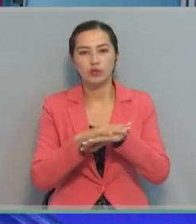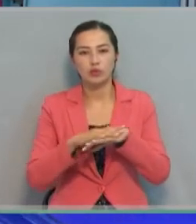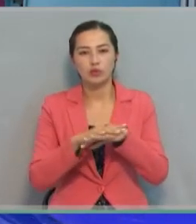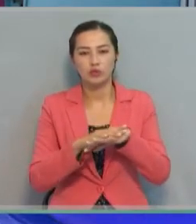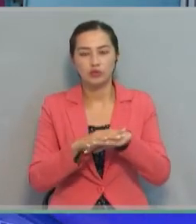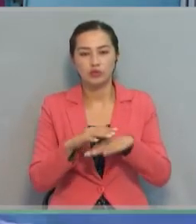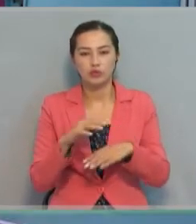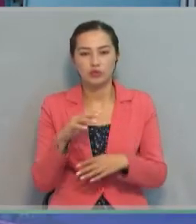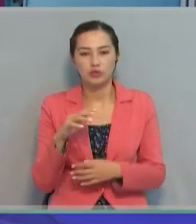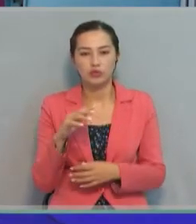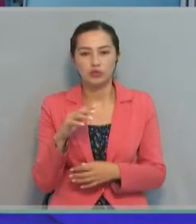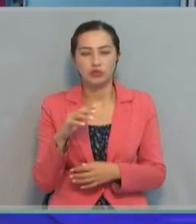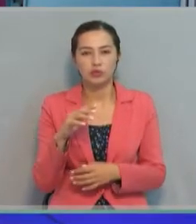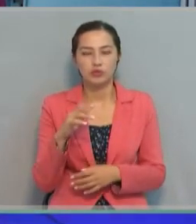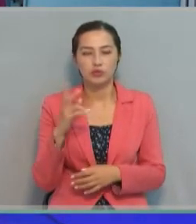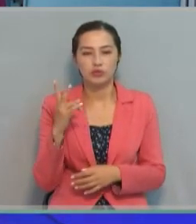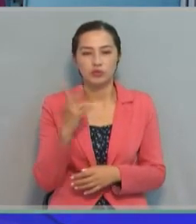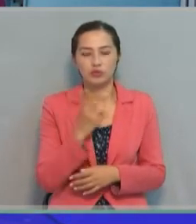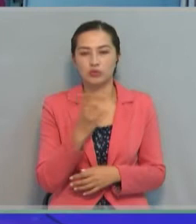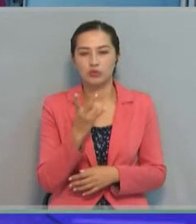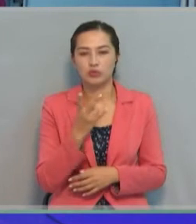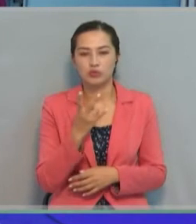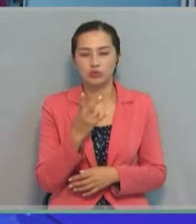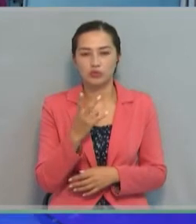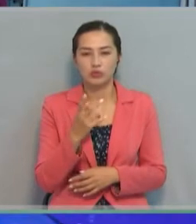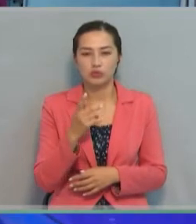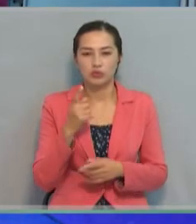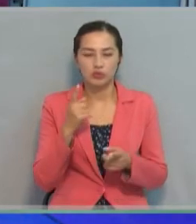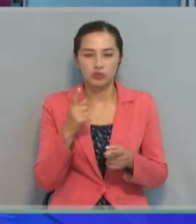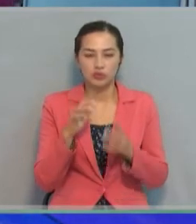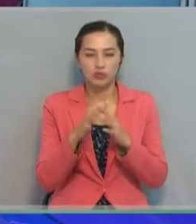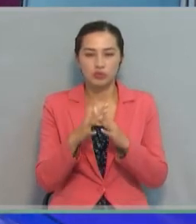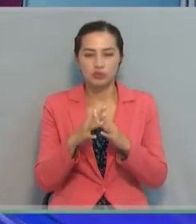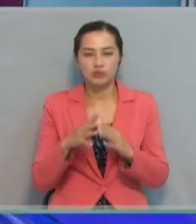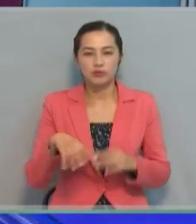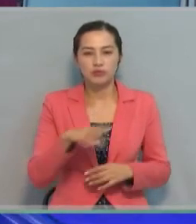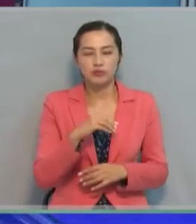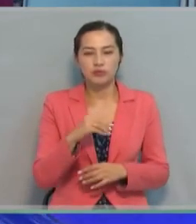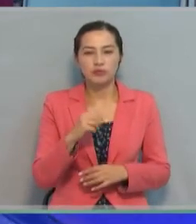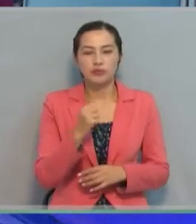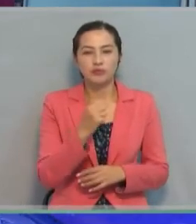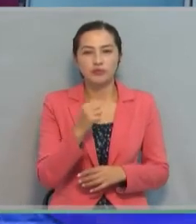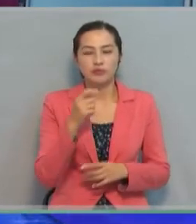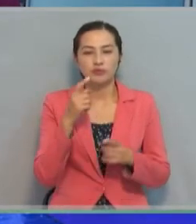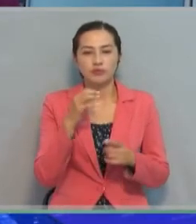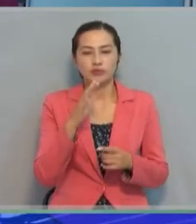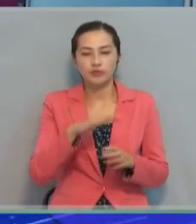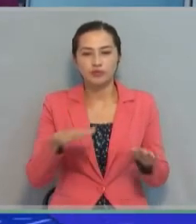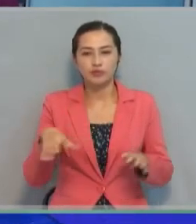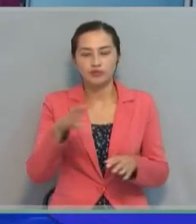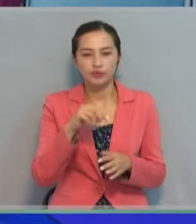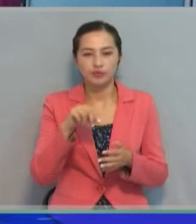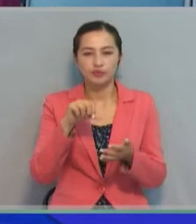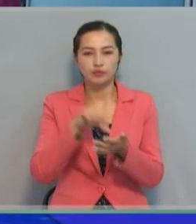халықтың не дейді? Жағы ауылдық өзіміздің балаларды сайлауға